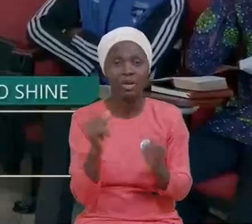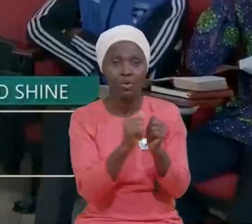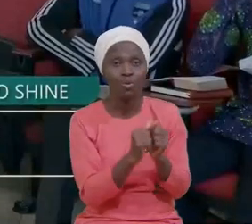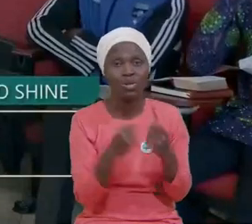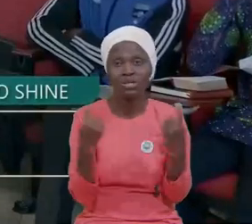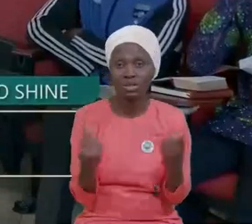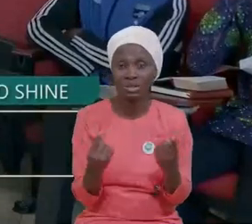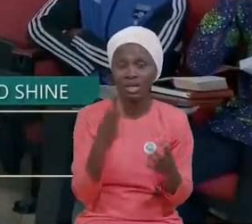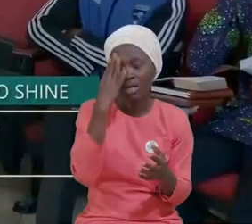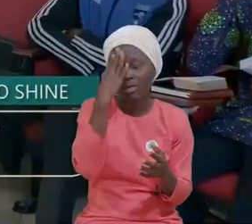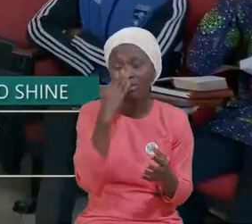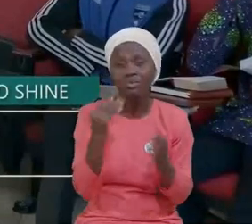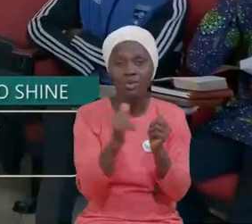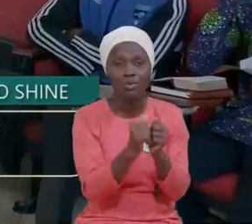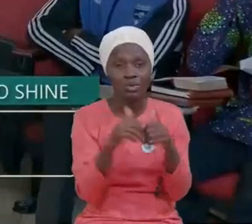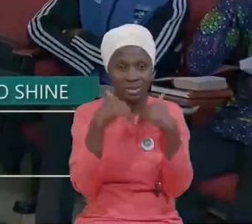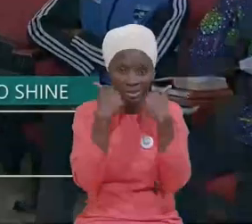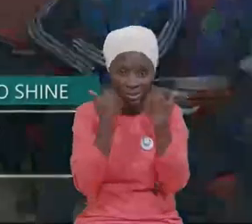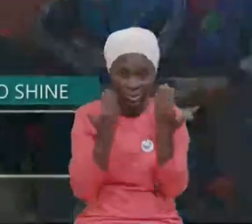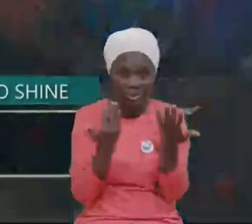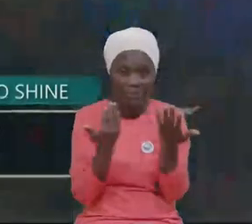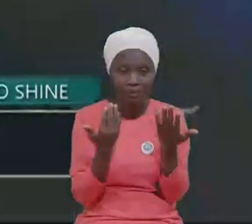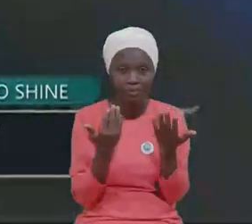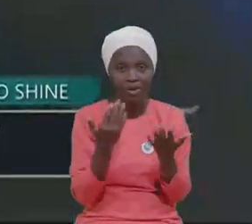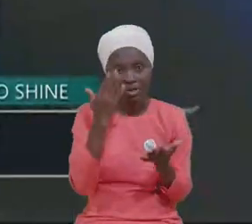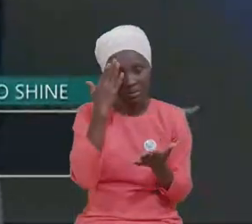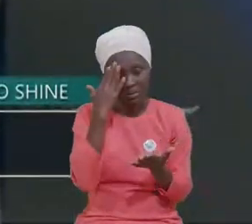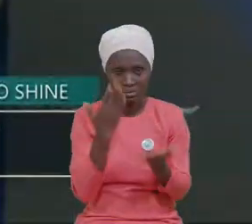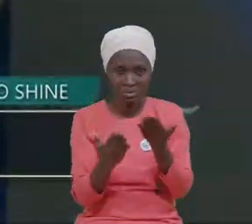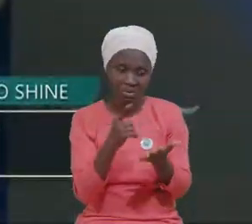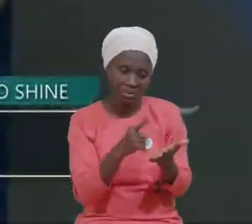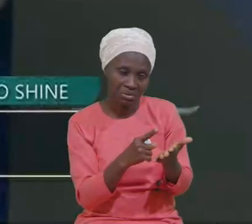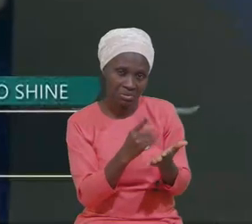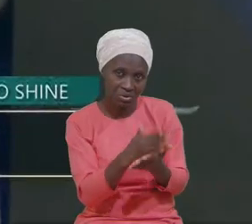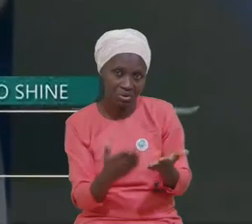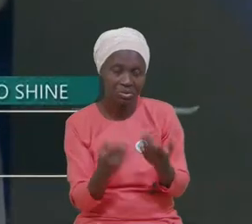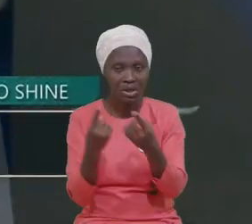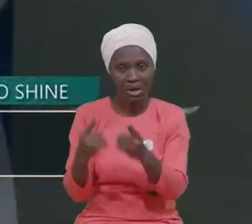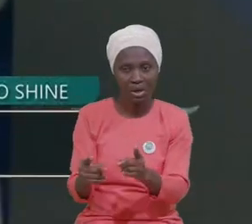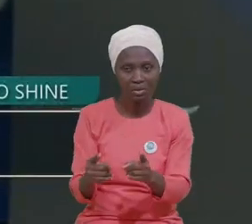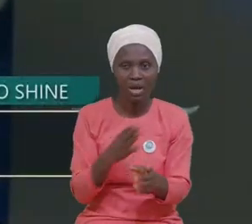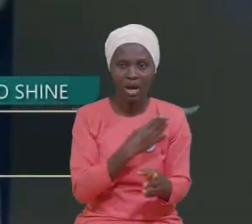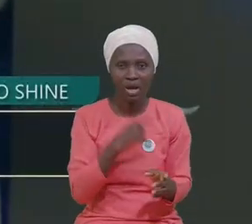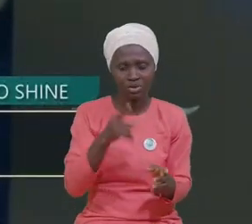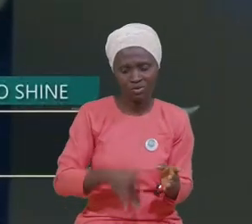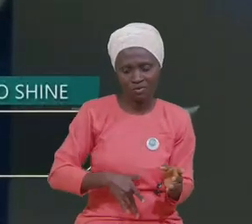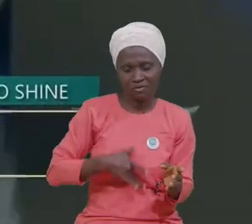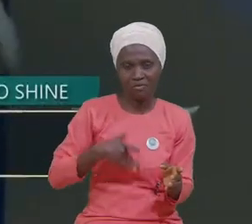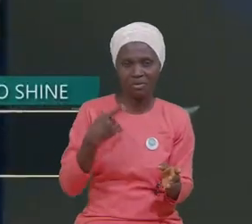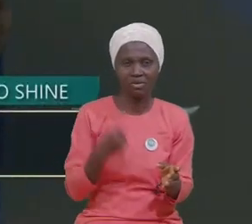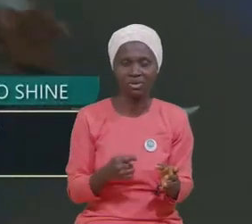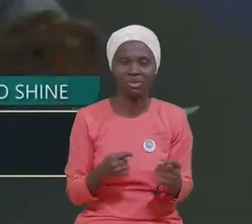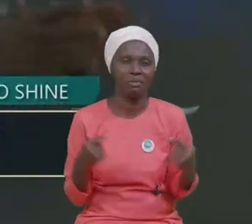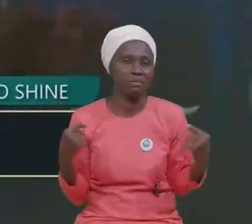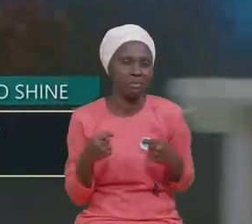dans le péché, si nous dormons dans la honte, vous savez pas, quelque chose est arrivé. Et on sent